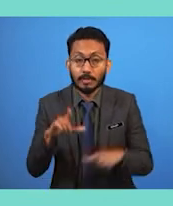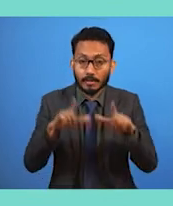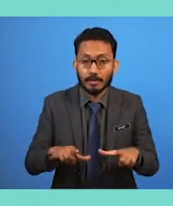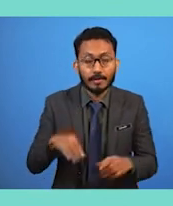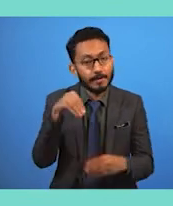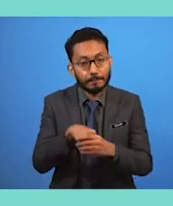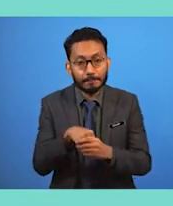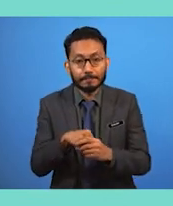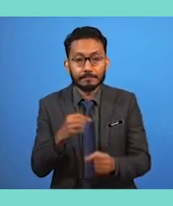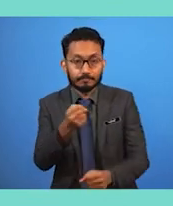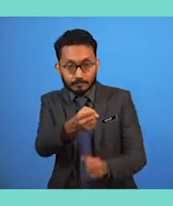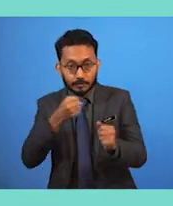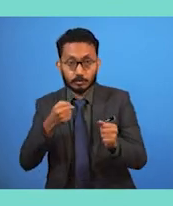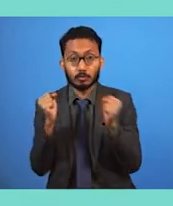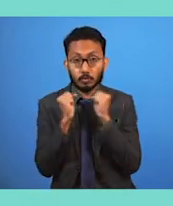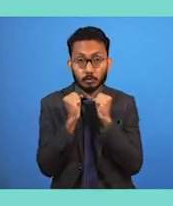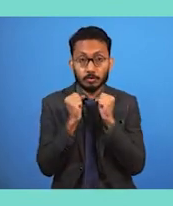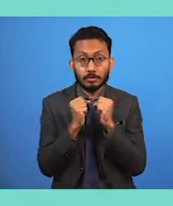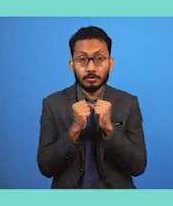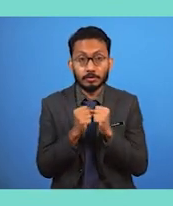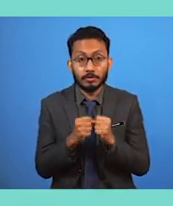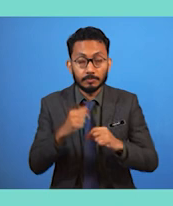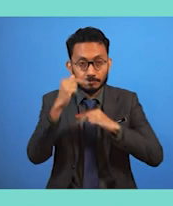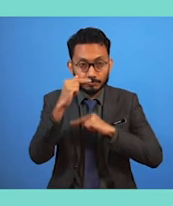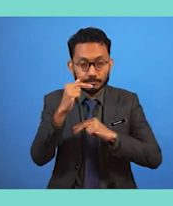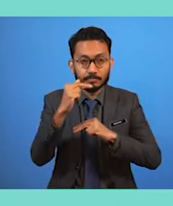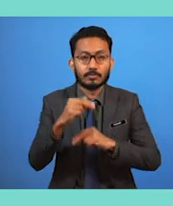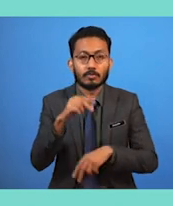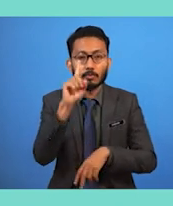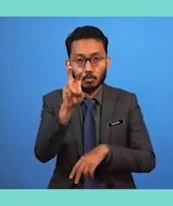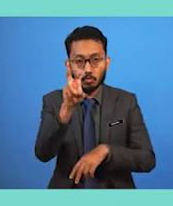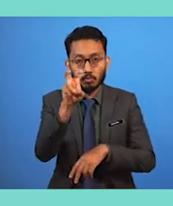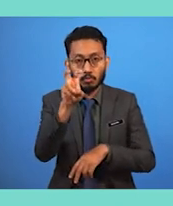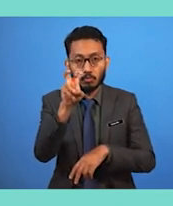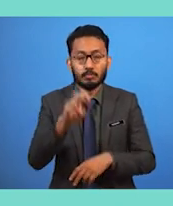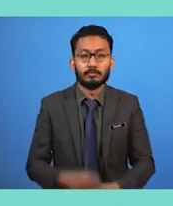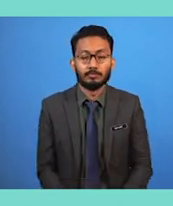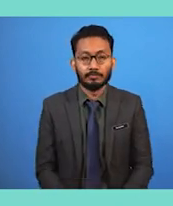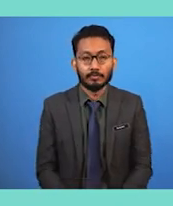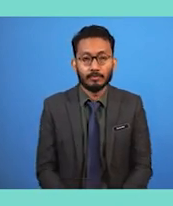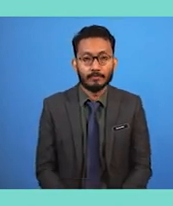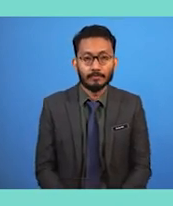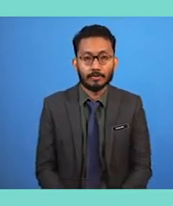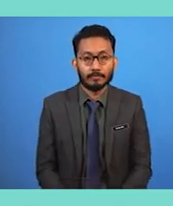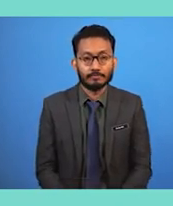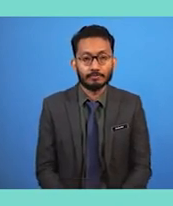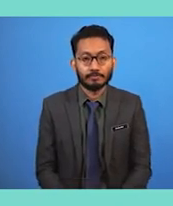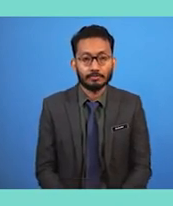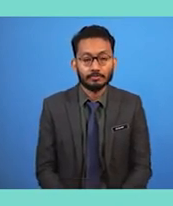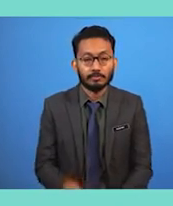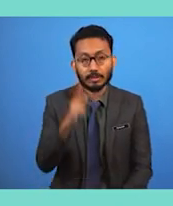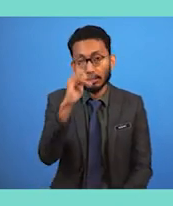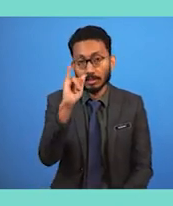peti sejuk yang bersuhu negatif 20 darjah Celsius. Dan ketiga, kub dihasilkan dan